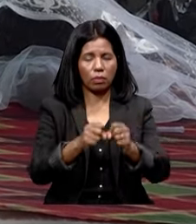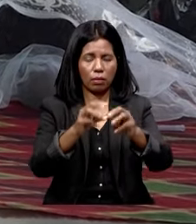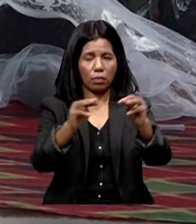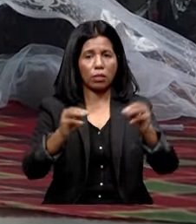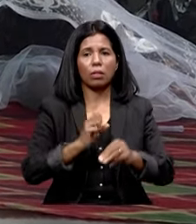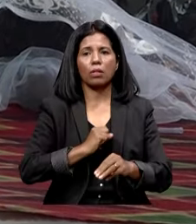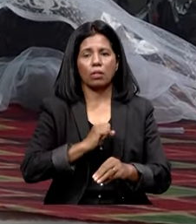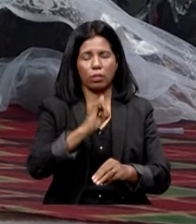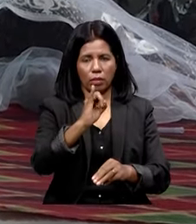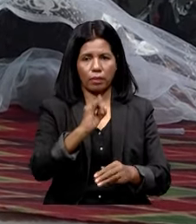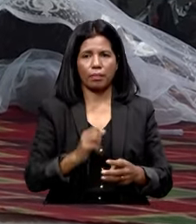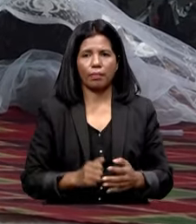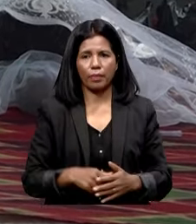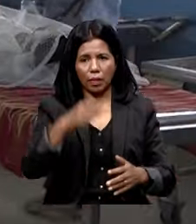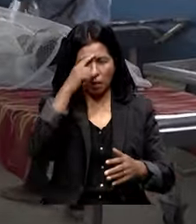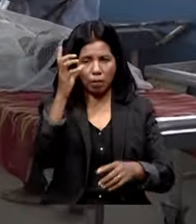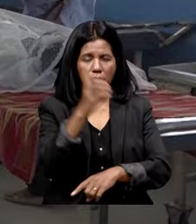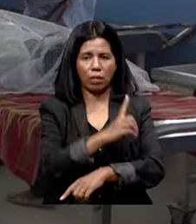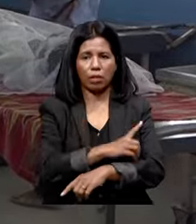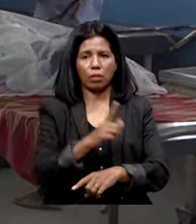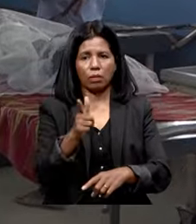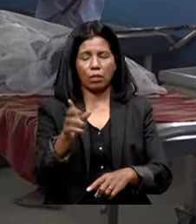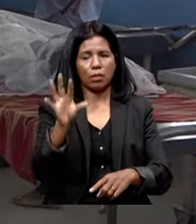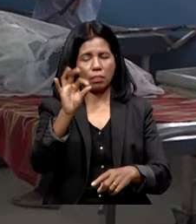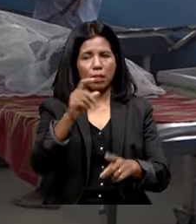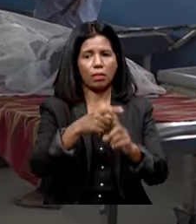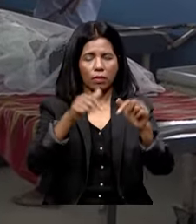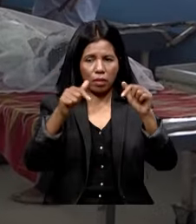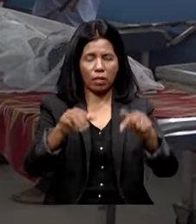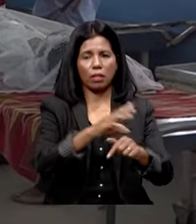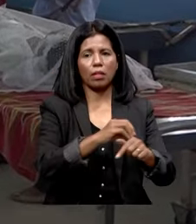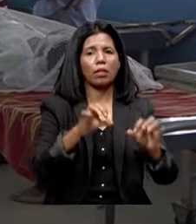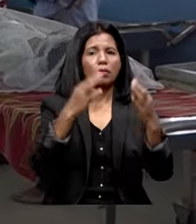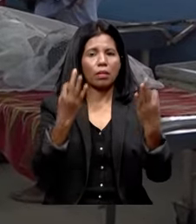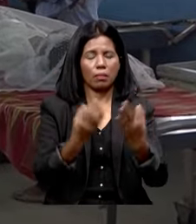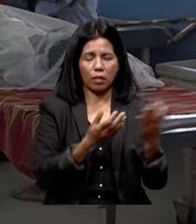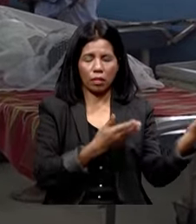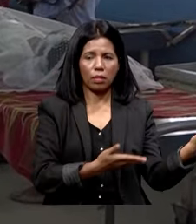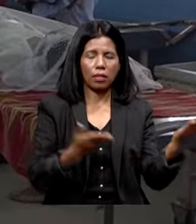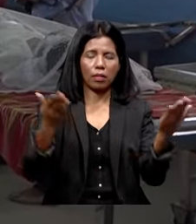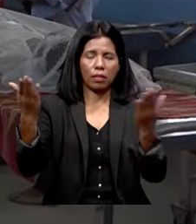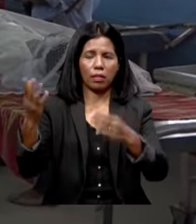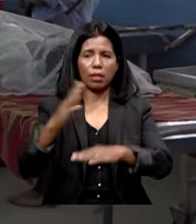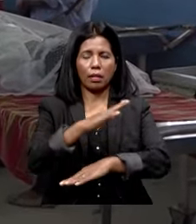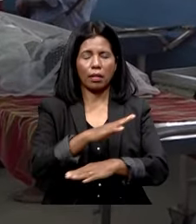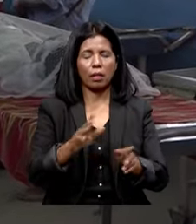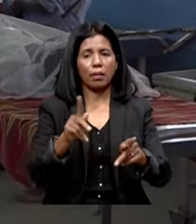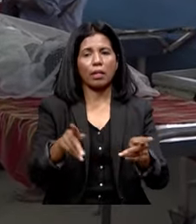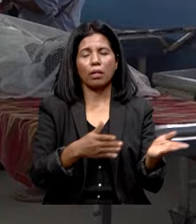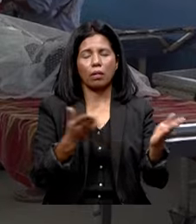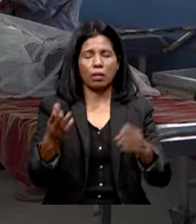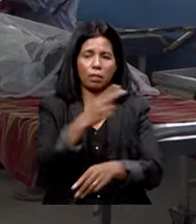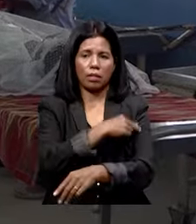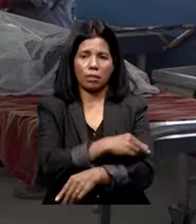suai munisipiu Kovalima tamane ia lorong ron resensia fulane parte kompetente no familia transporta kedas mate isin labarek nain rua ne ba